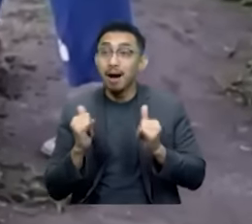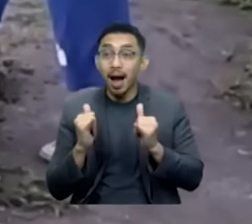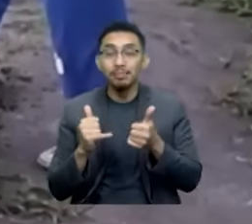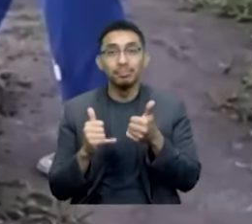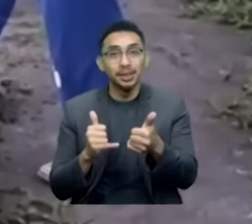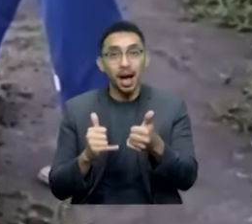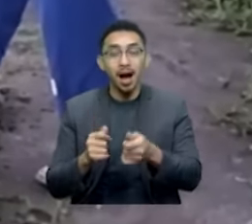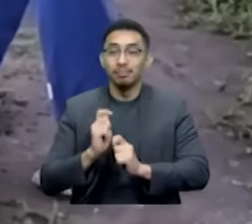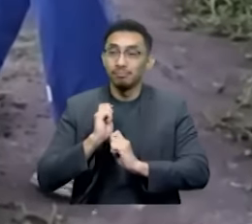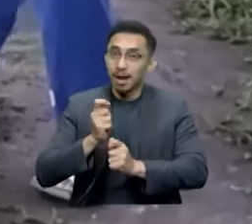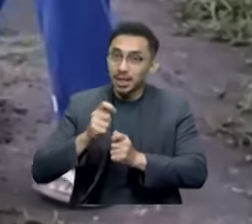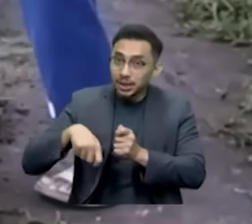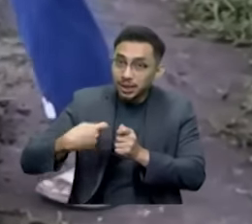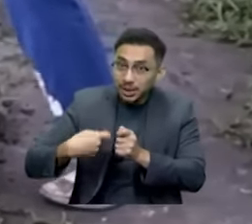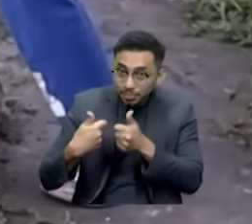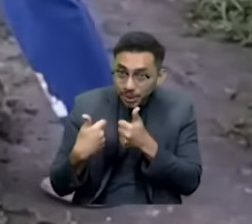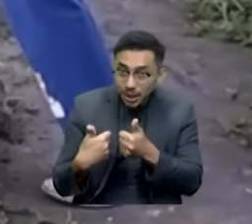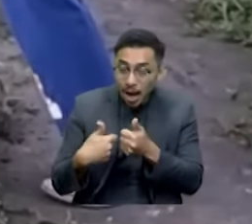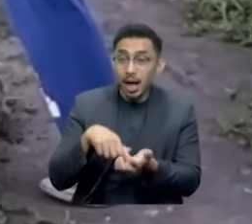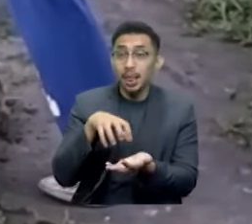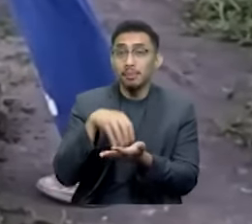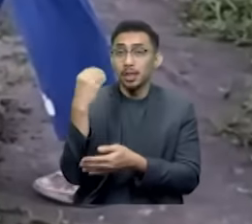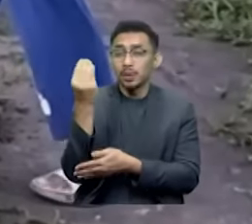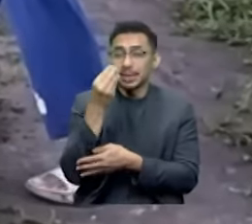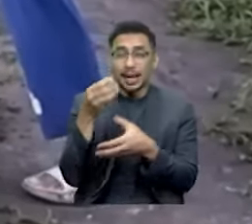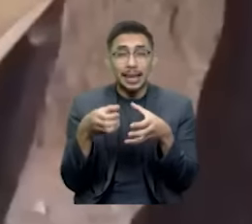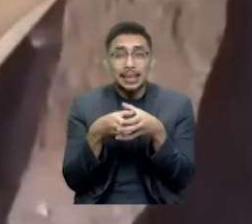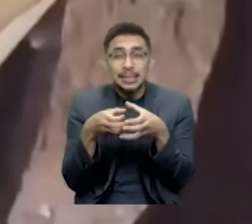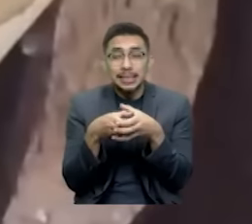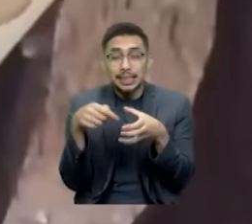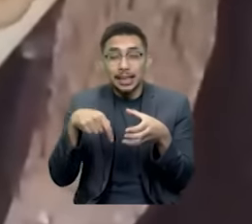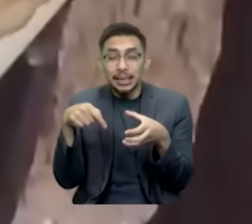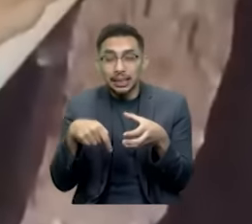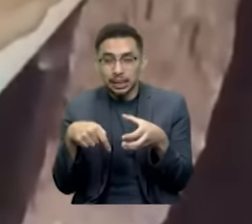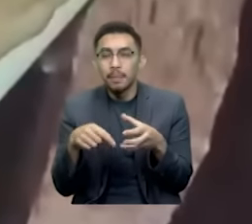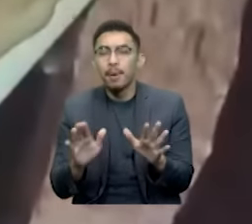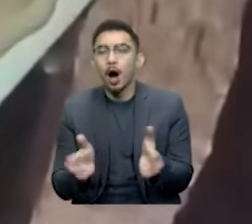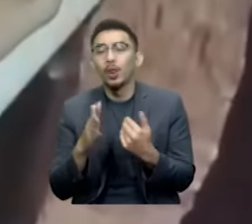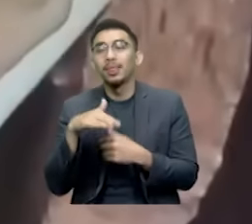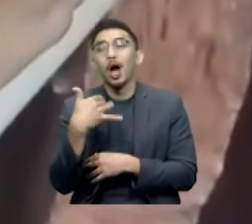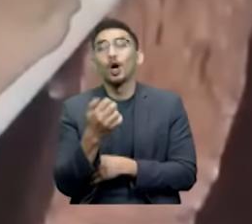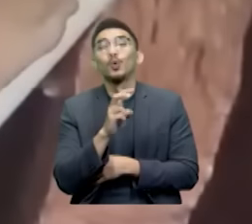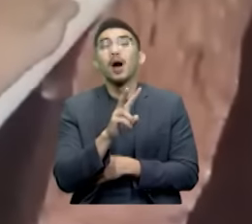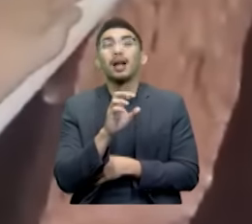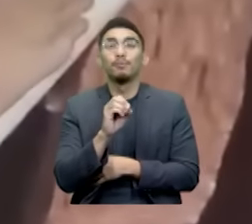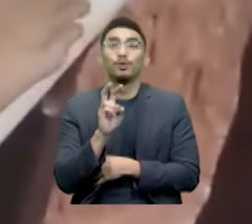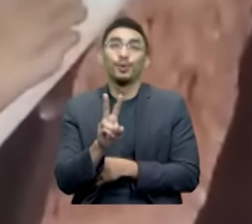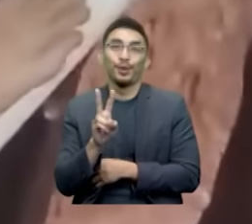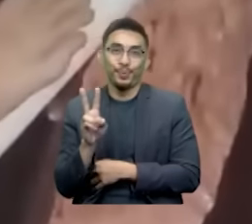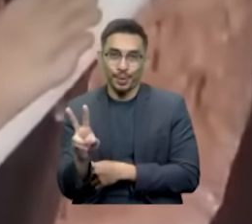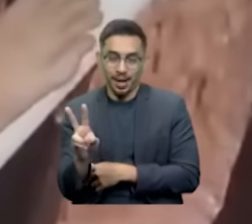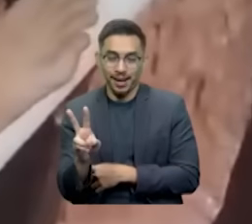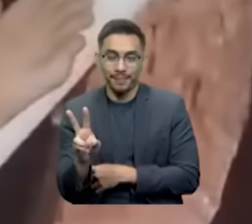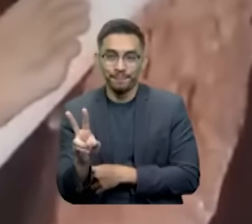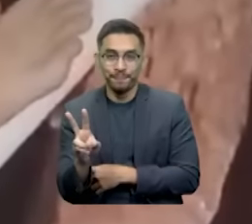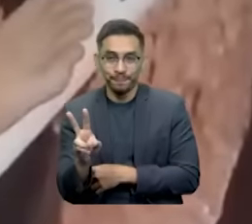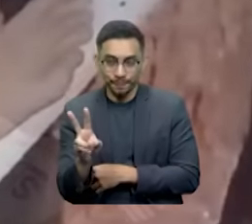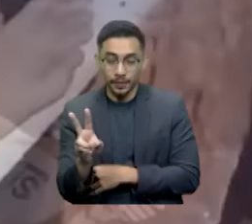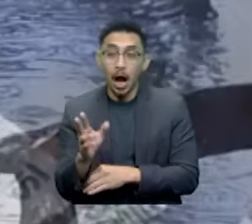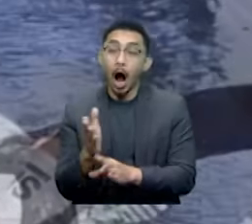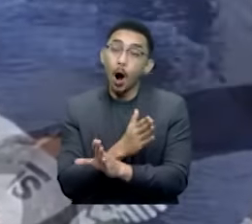Tempat wisata mini ini mulai dibangun tahun 2022 lalu. Awalnya menggabungkan kebun sawit dengan wahana memancing.